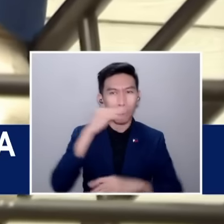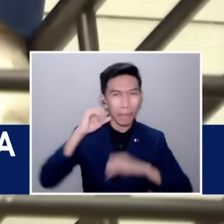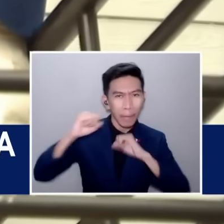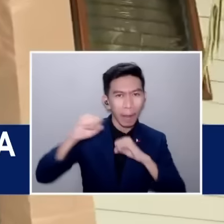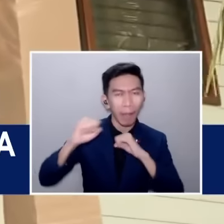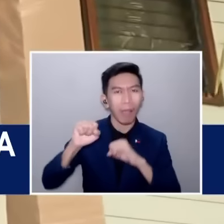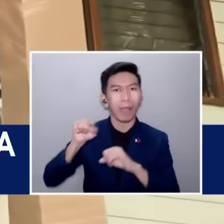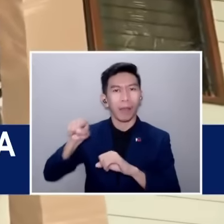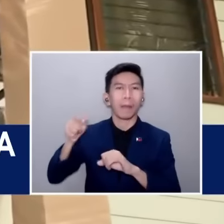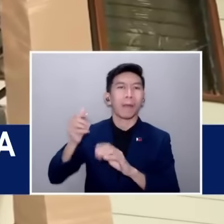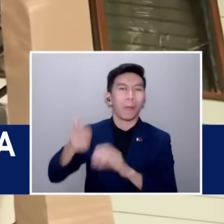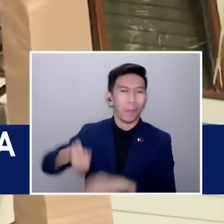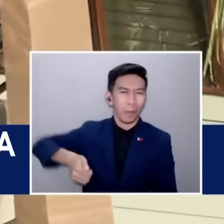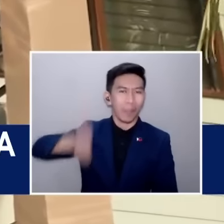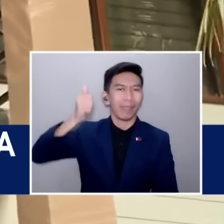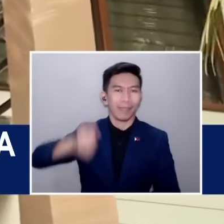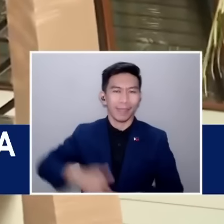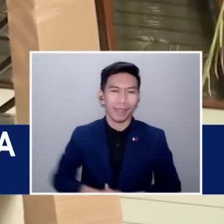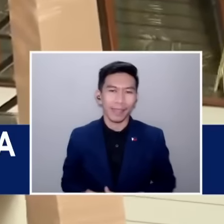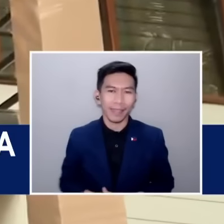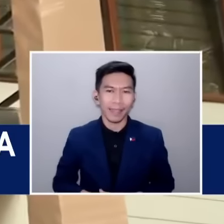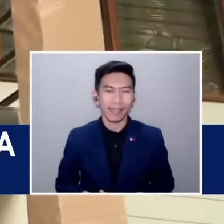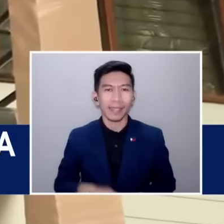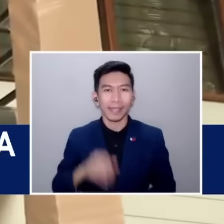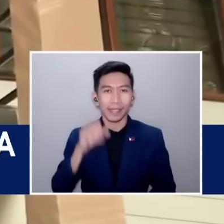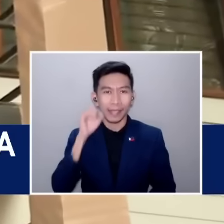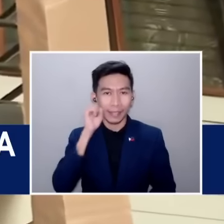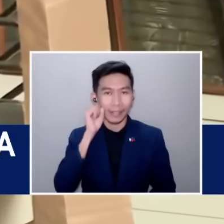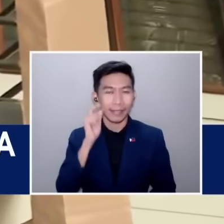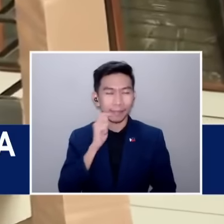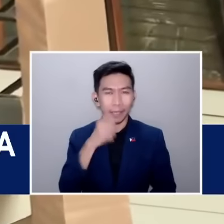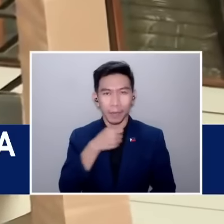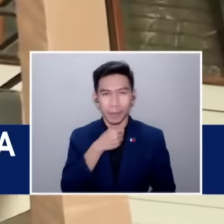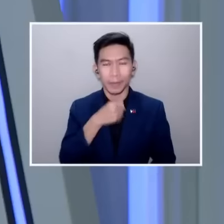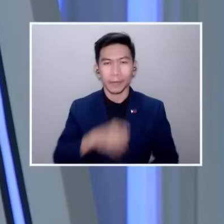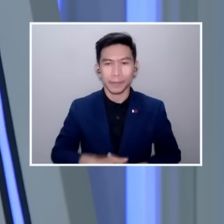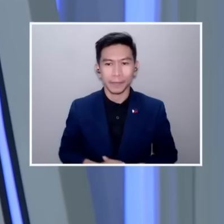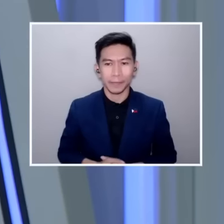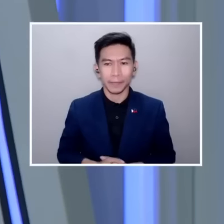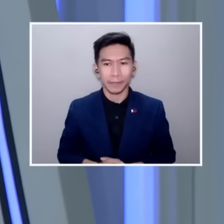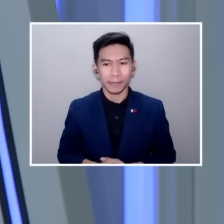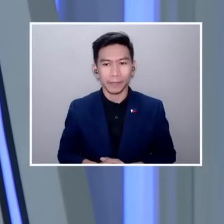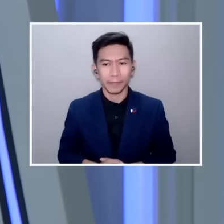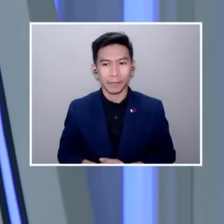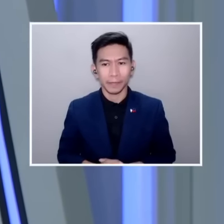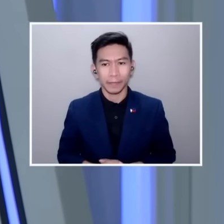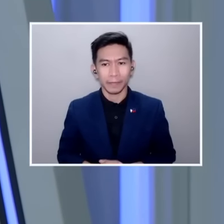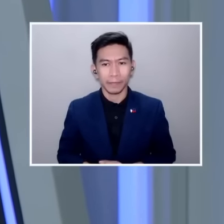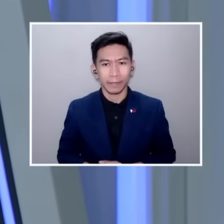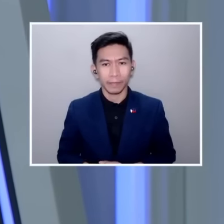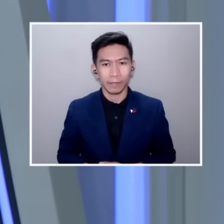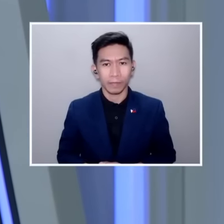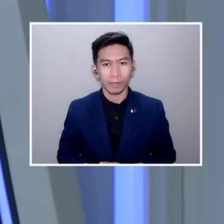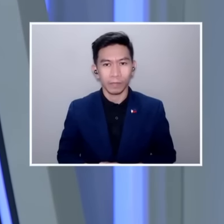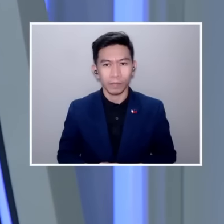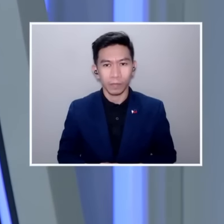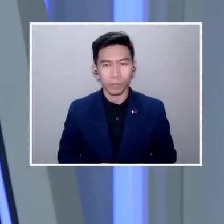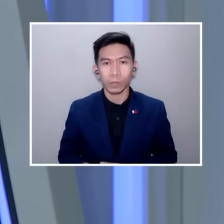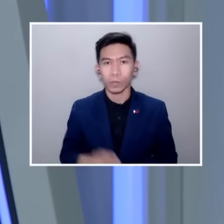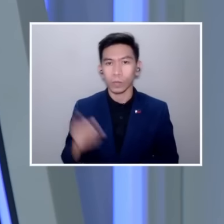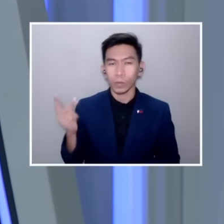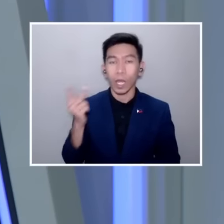mananalo. Sherry Ann Torres, ABS-CBN News. Nangako ang tambalang de Guzman at